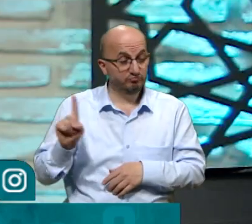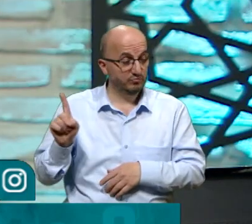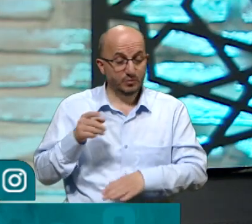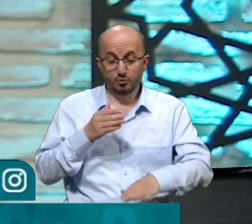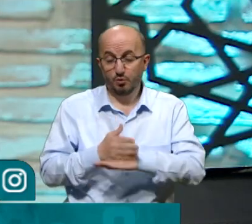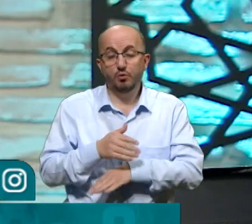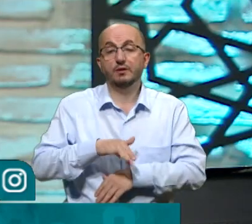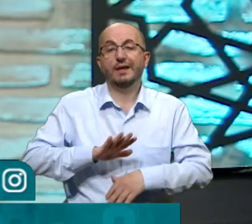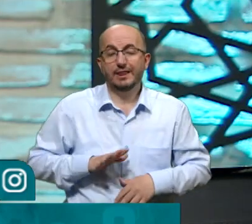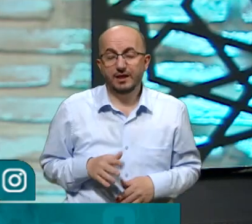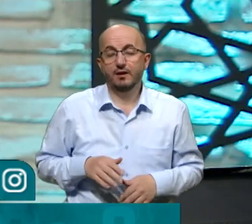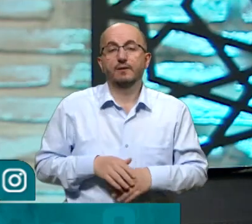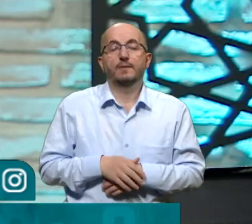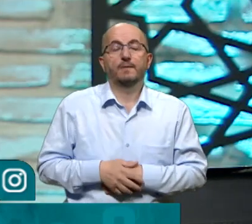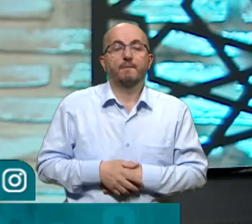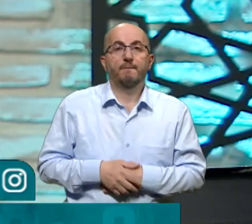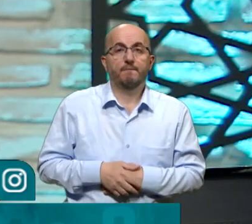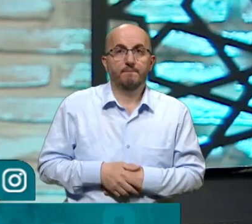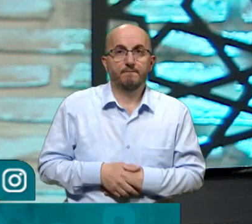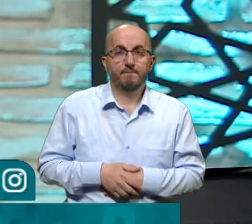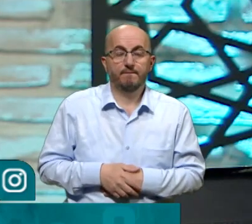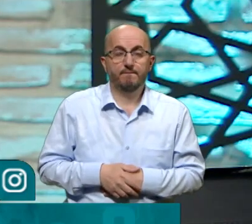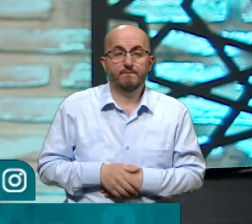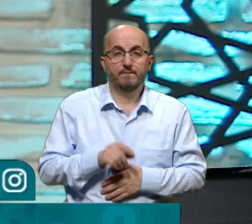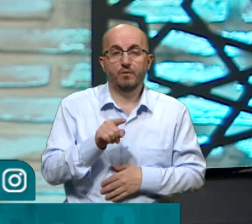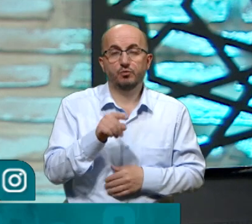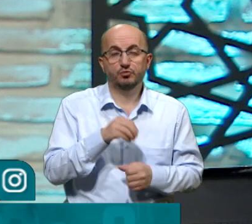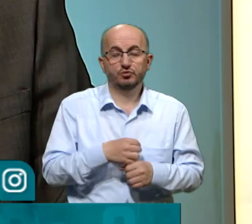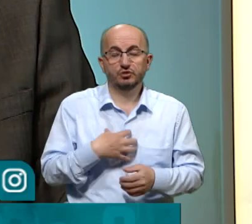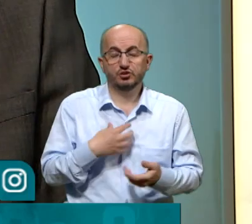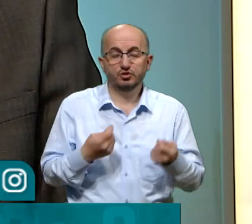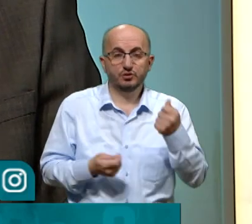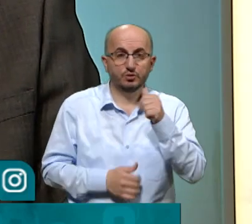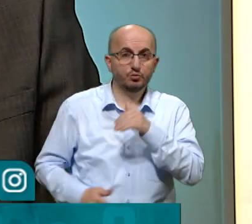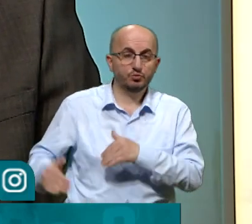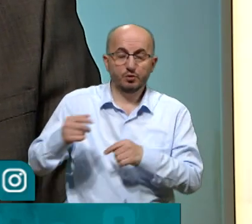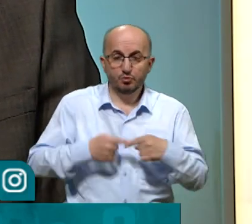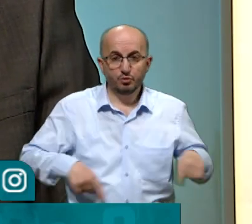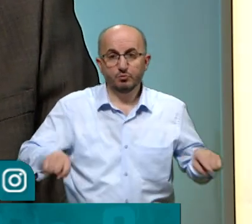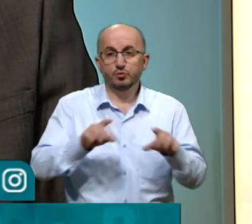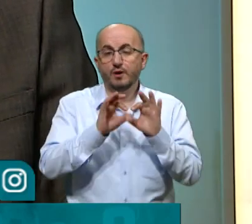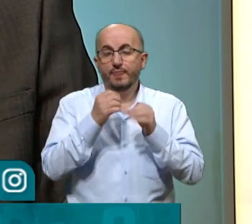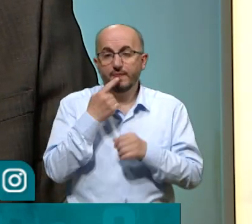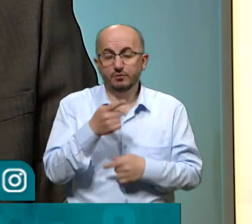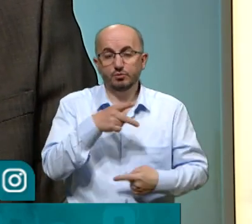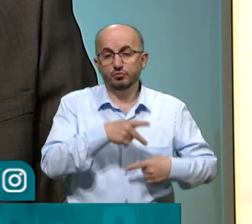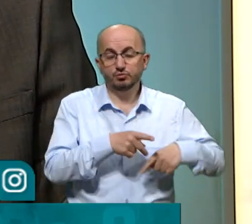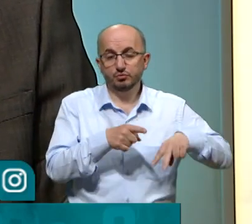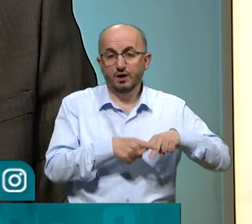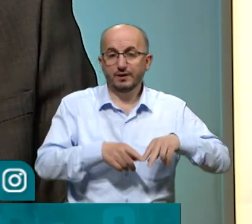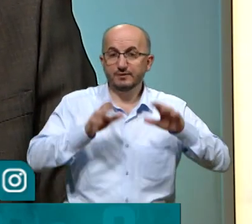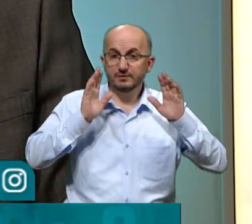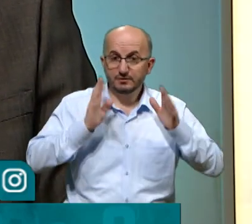bulmam da ve bununla ilgili Tebrikler sıralar ve kötü onun içindir işte yüksek kurulumuzda ne diyor bir zuhr-i ahir